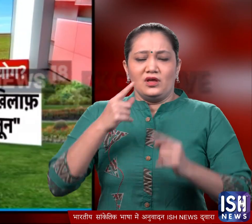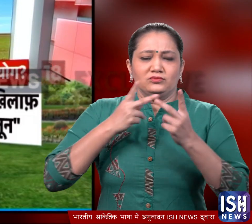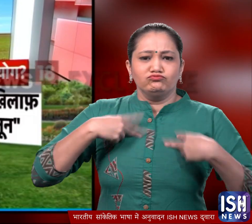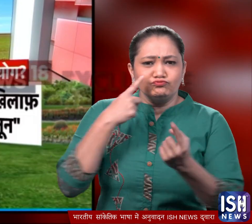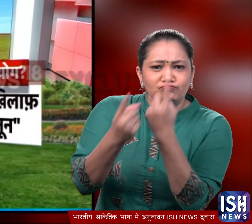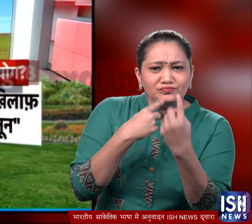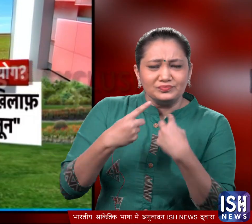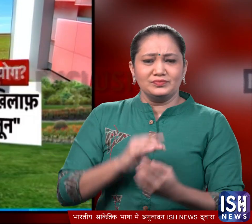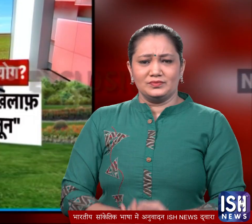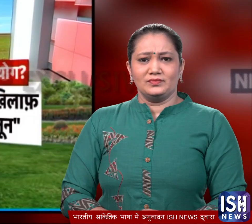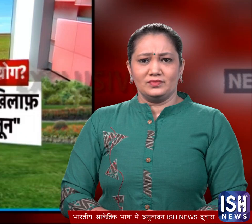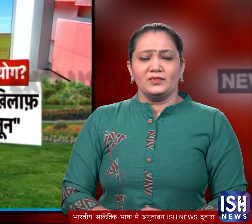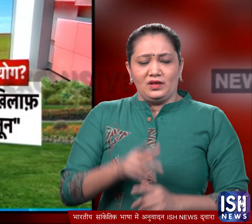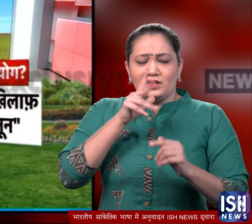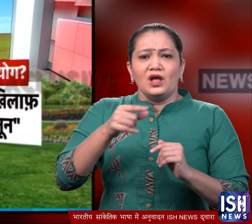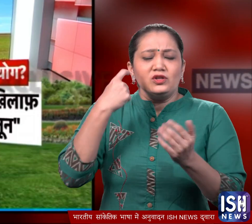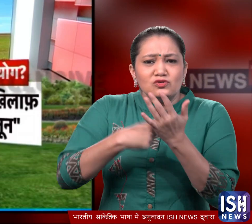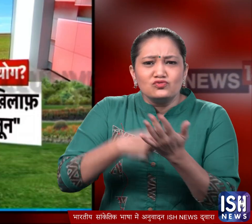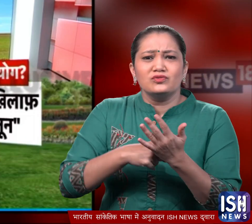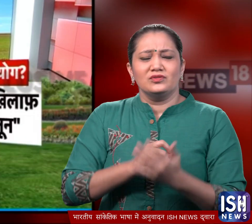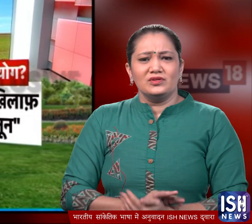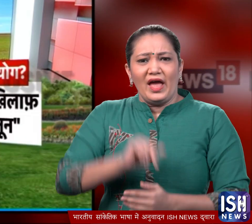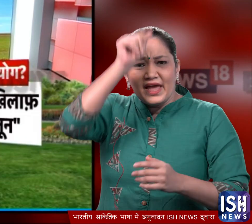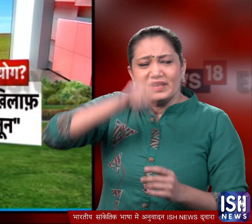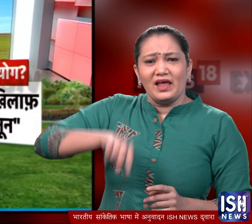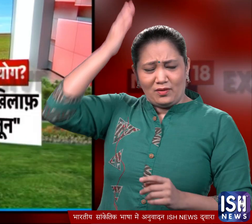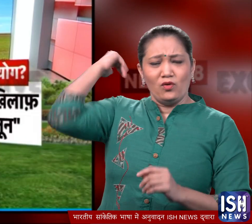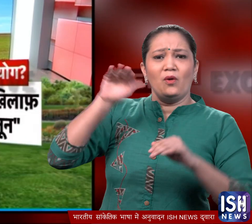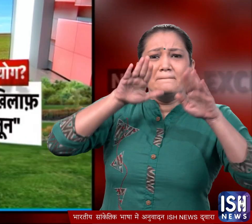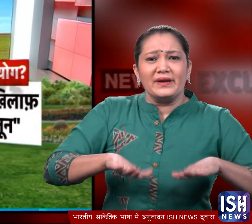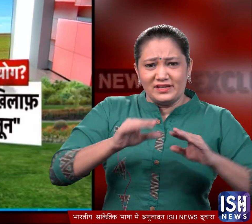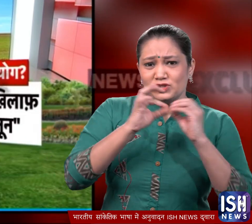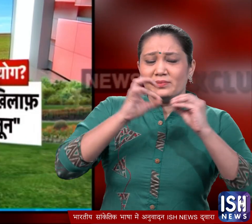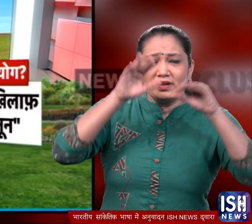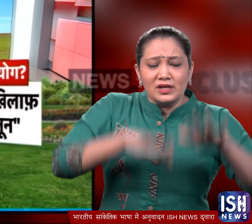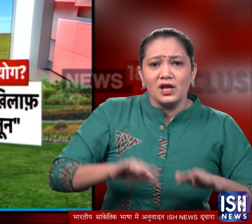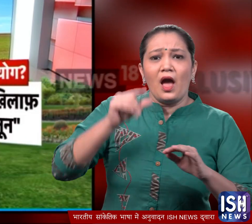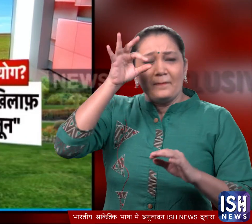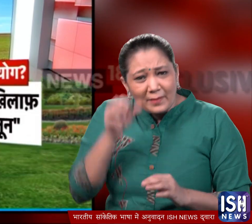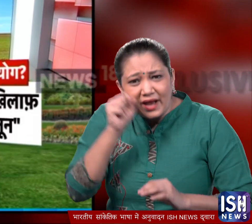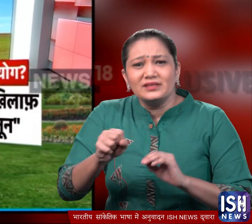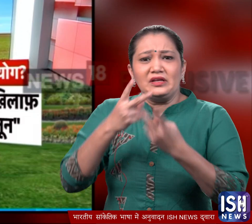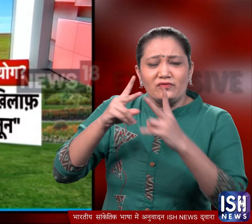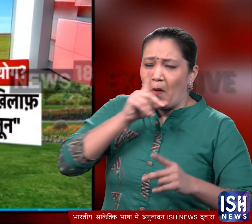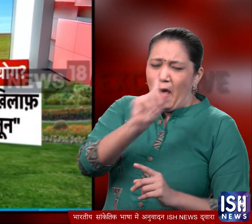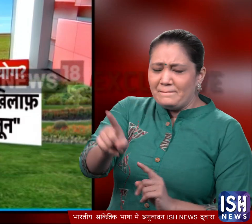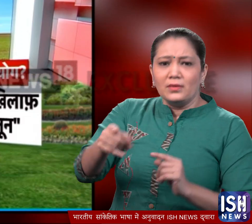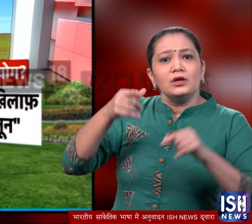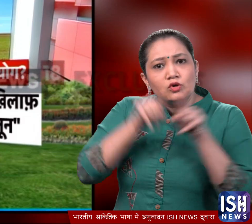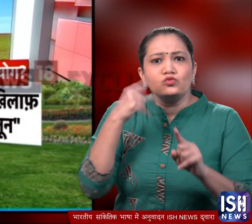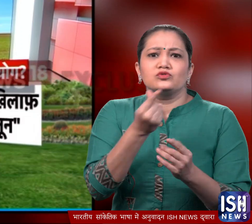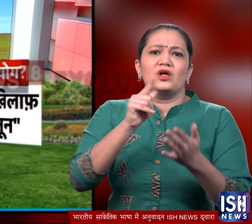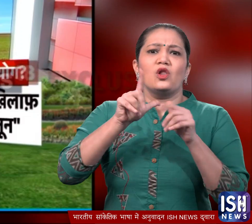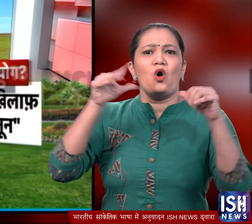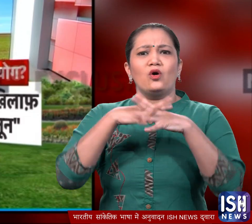दौरान चीफ जस्टिस ने यह तक कह दिया कि इस कानून का इस्तेमाल अंग्रेज हुकूमत महात्मा गांधी जैसे नेताओं को चुप कराने के लिए करती